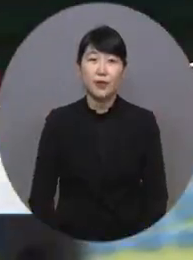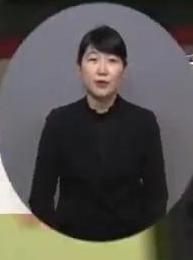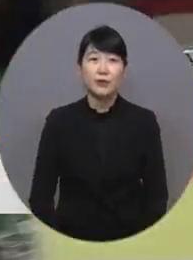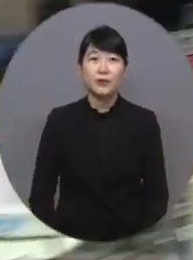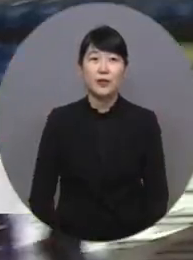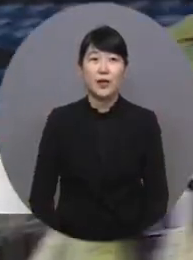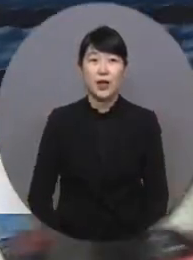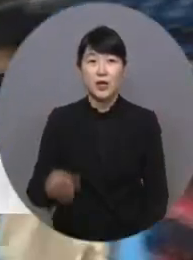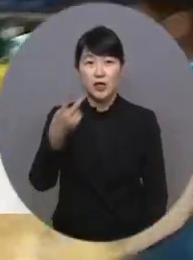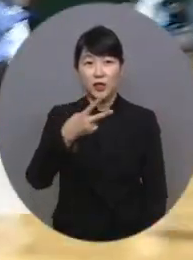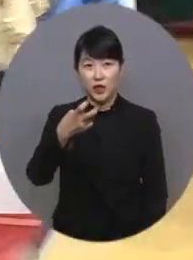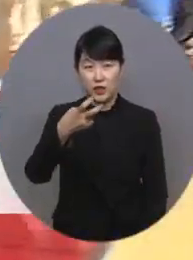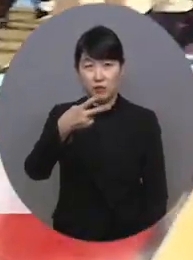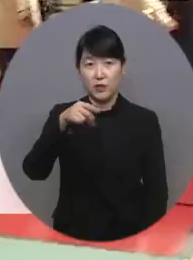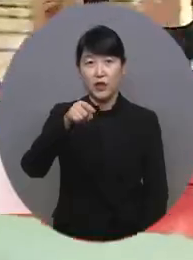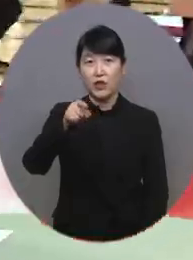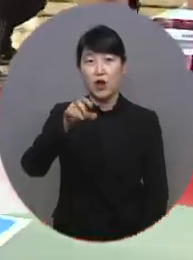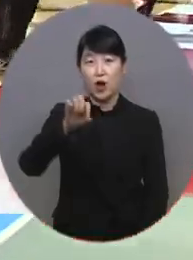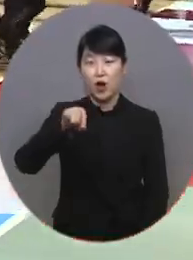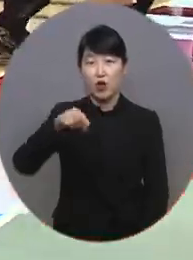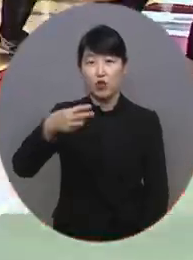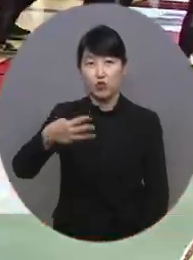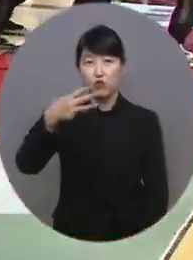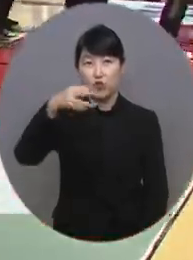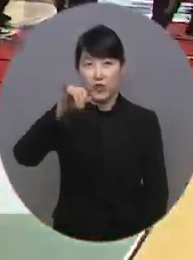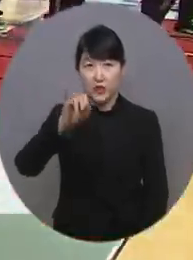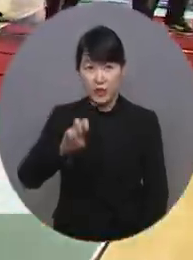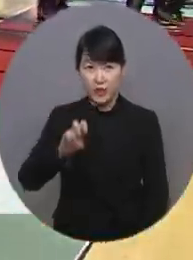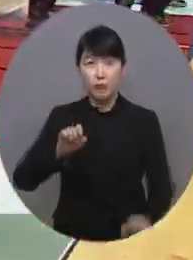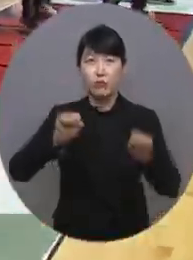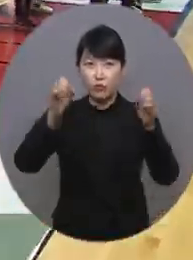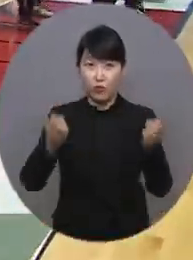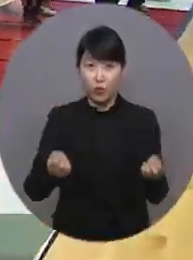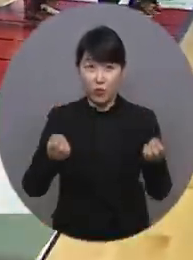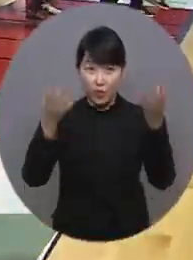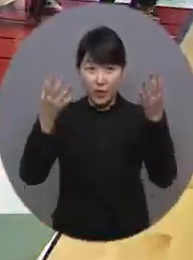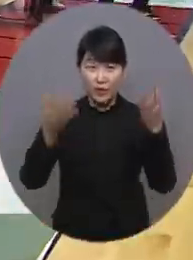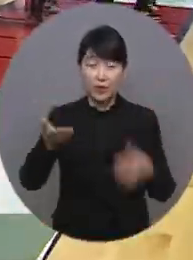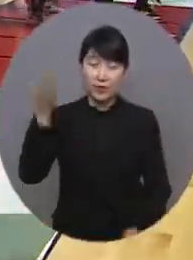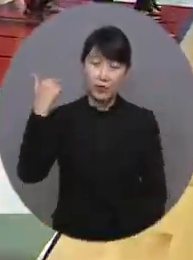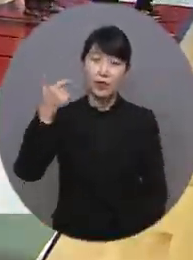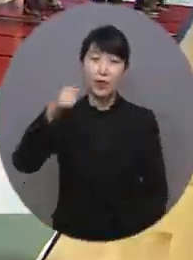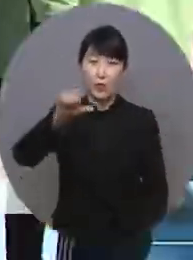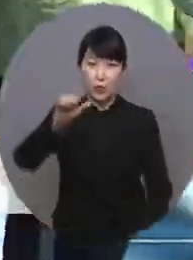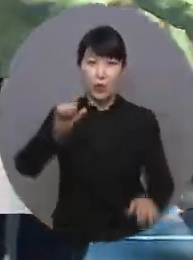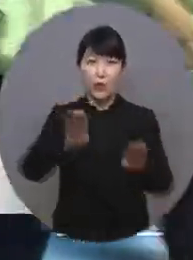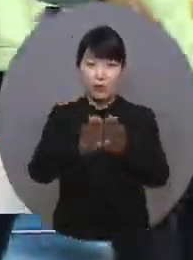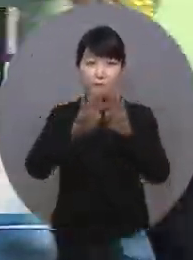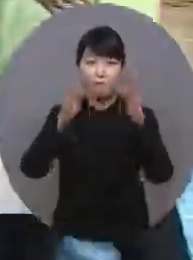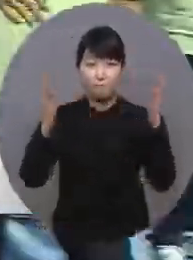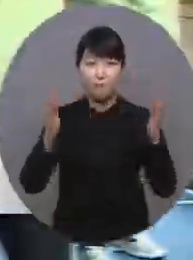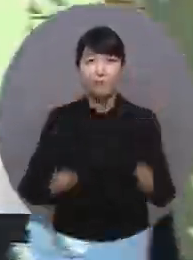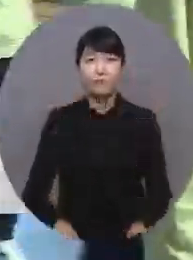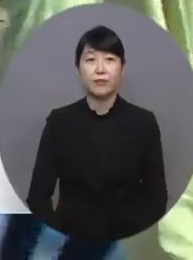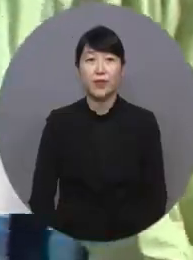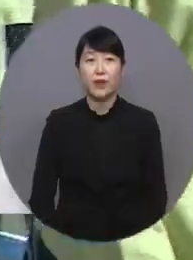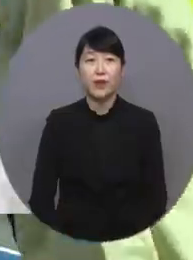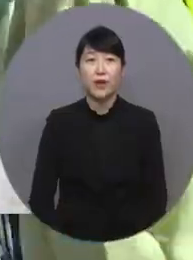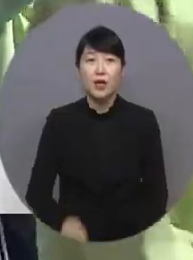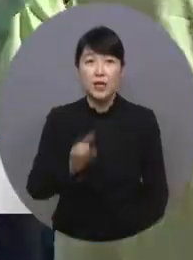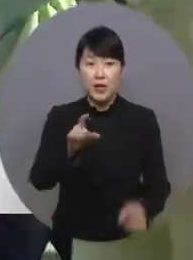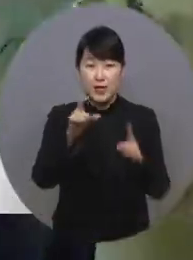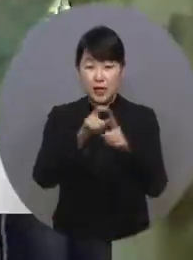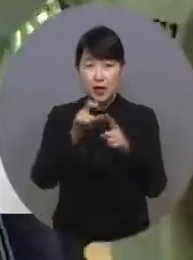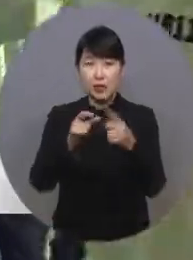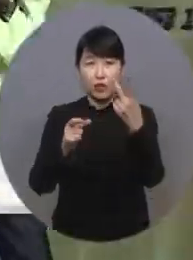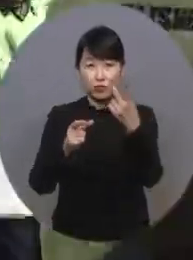페스티벌 2022 서울림 운동회가 지난 5일 잠실 학생체육관에서 진행됐습니다. 서울과 어울림을 하나로